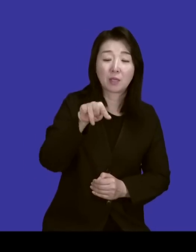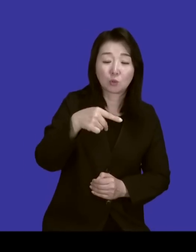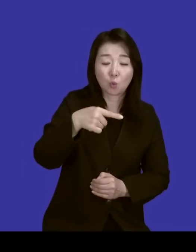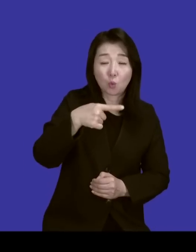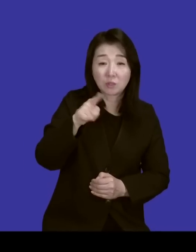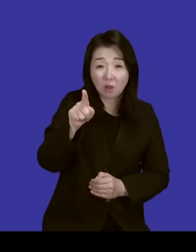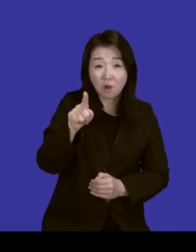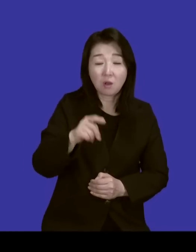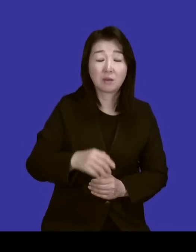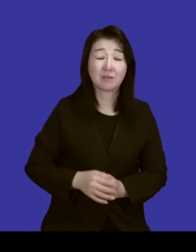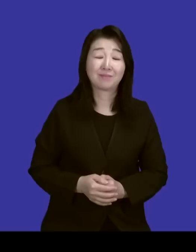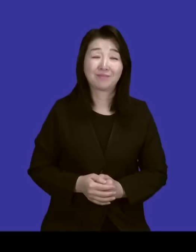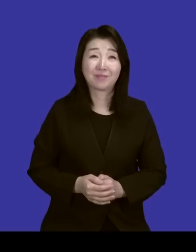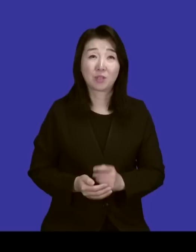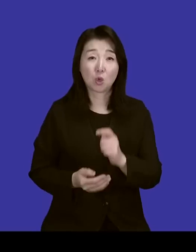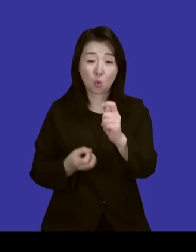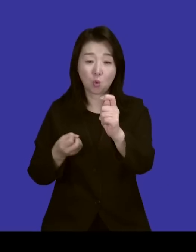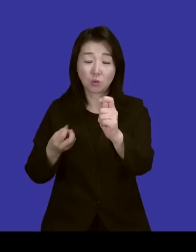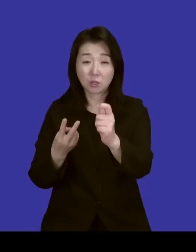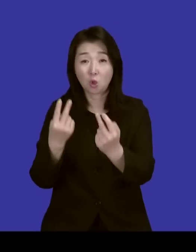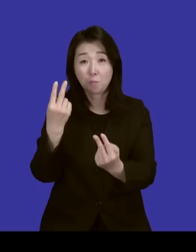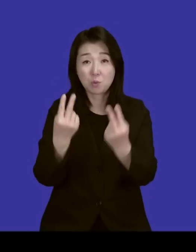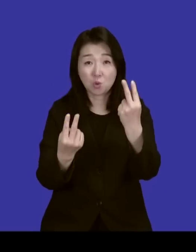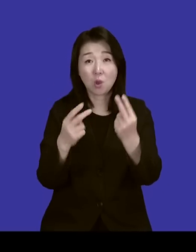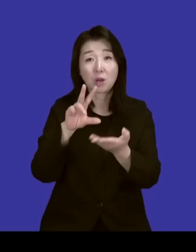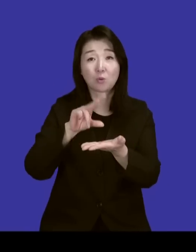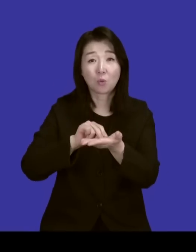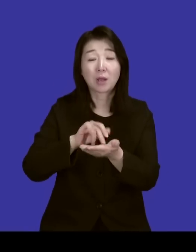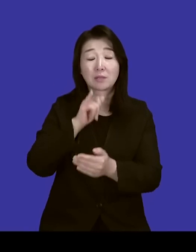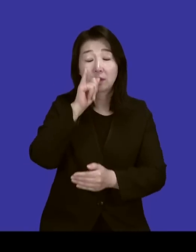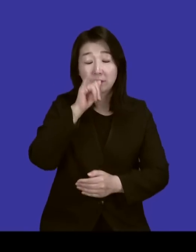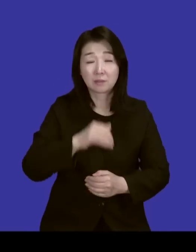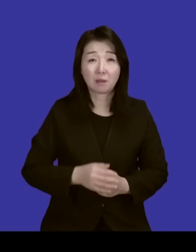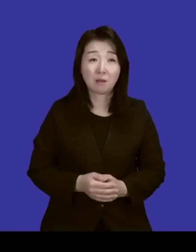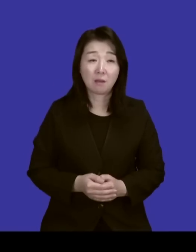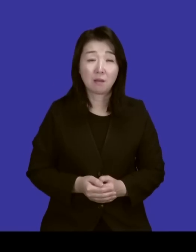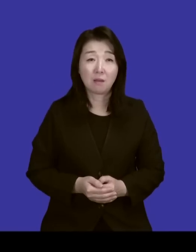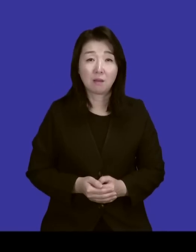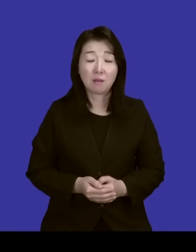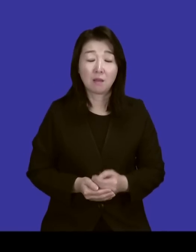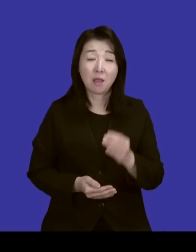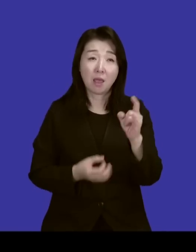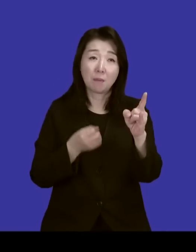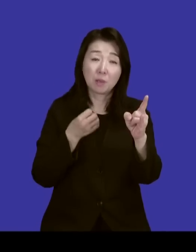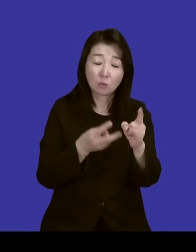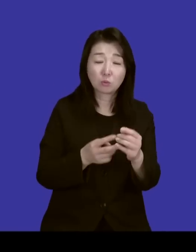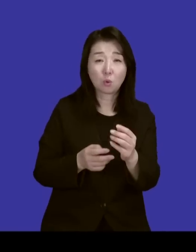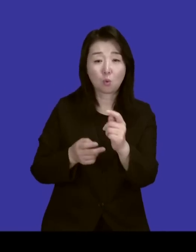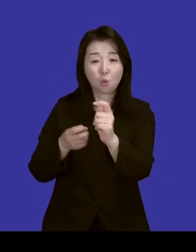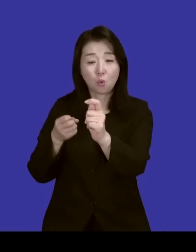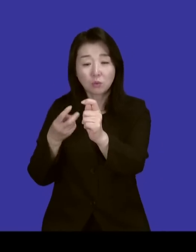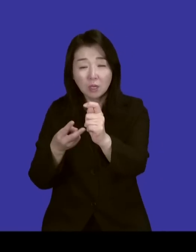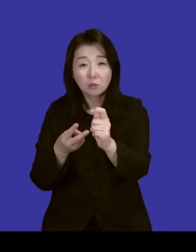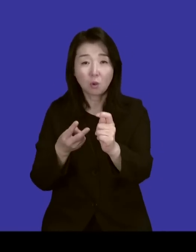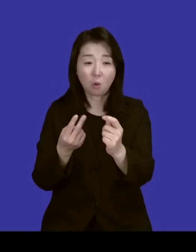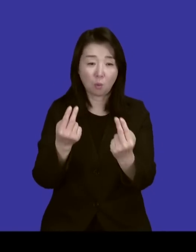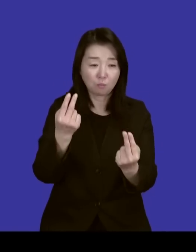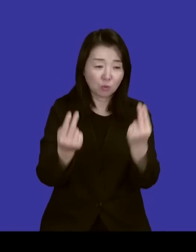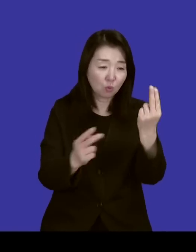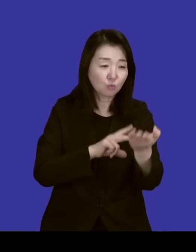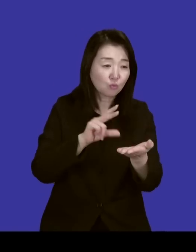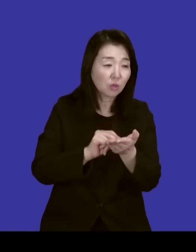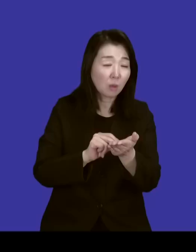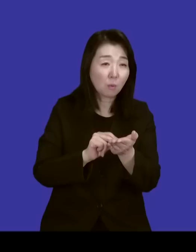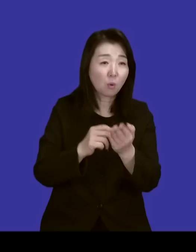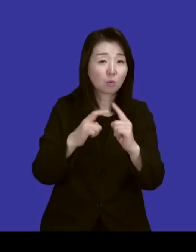있었어요. 근데 신약 성경의 에베소서와 골로새서의 주제가 교회론이에요. 교회론. 예. 예. 가만히